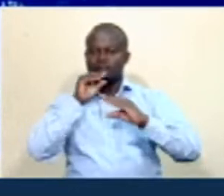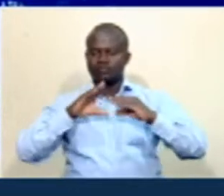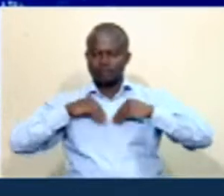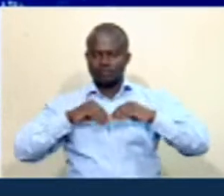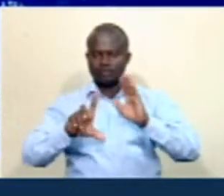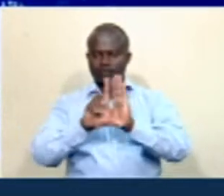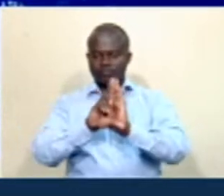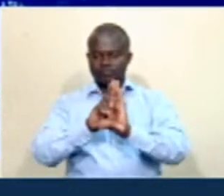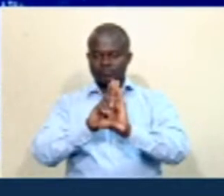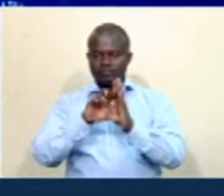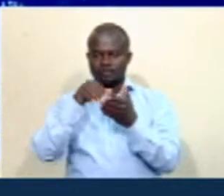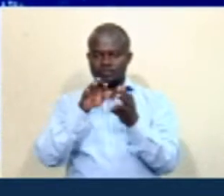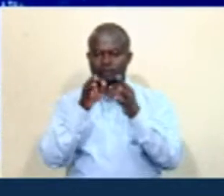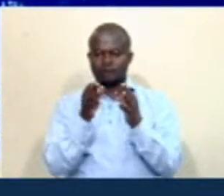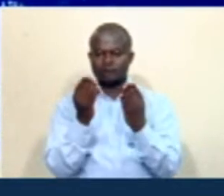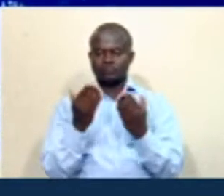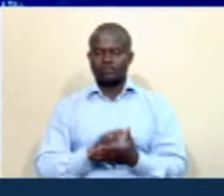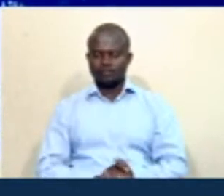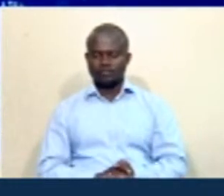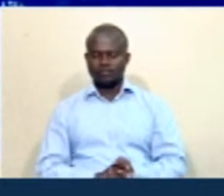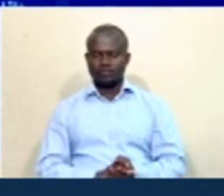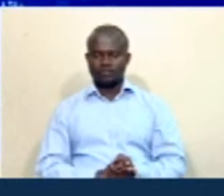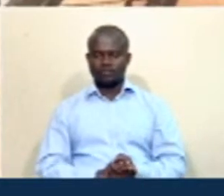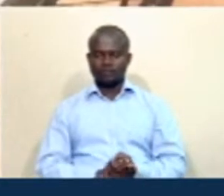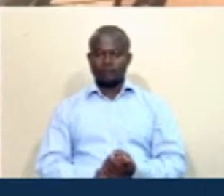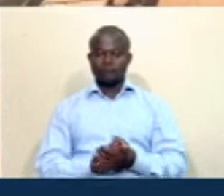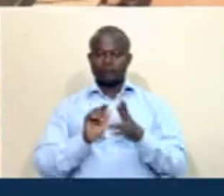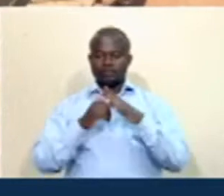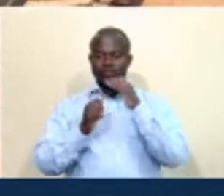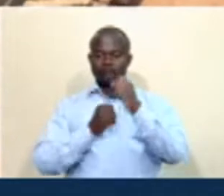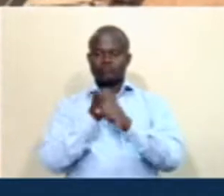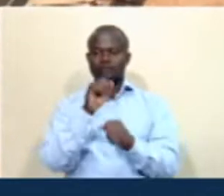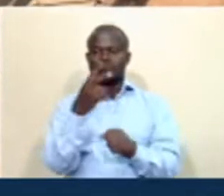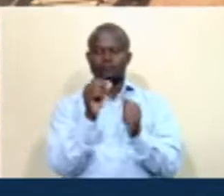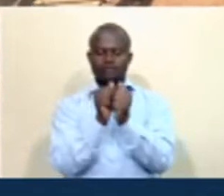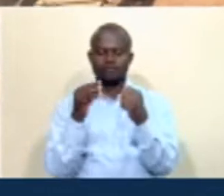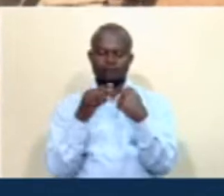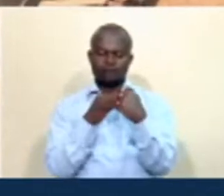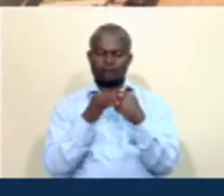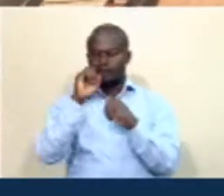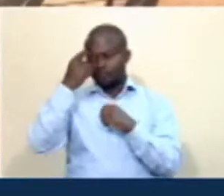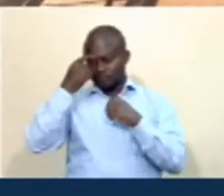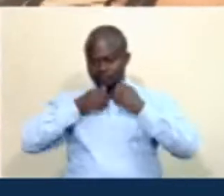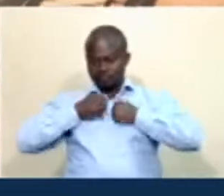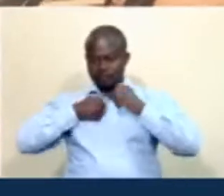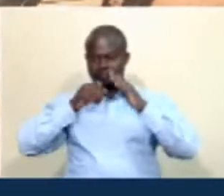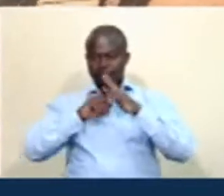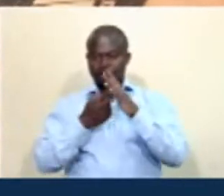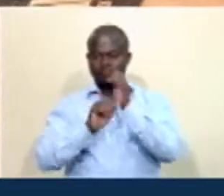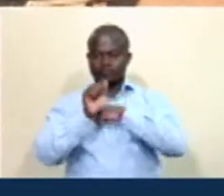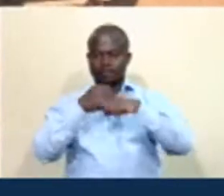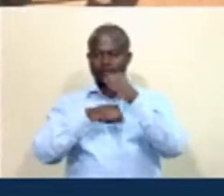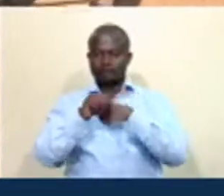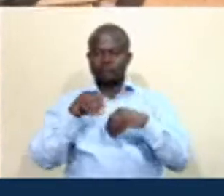butemewe n'amategeko. Olivier twishimire. Kuva mwaka wa 2018 nibwo leta y'u Rwanda yatangije gahunda y'ibikorwa by'imishinga